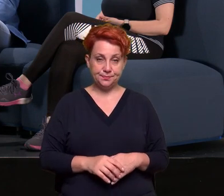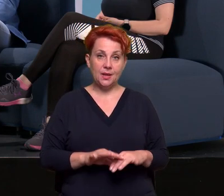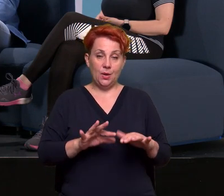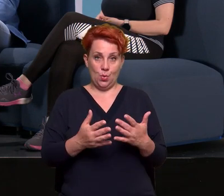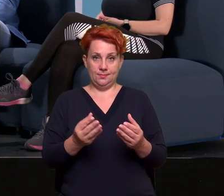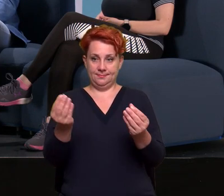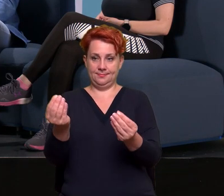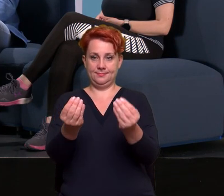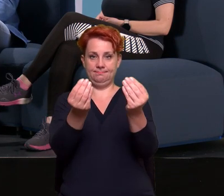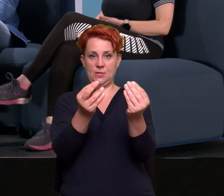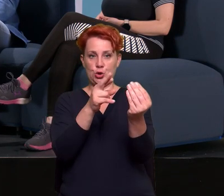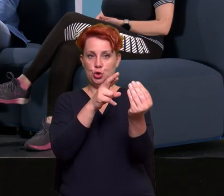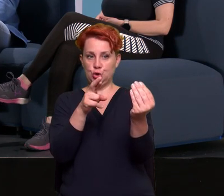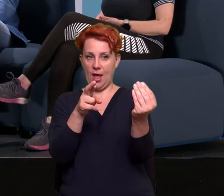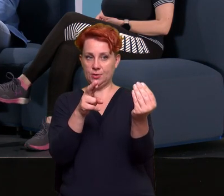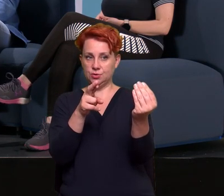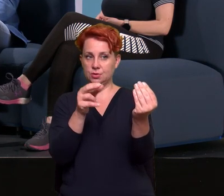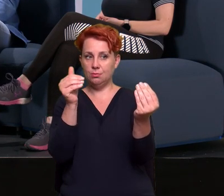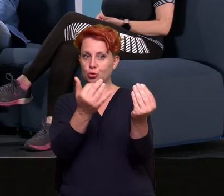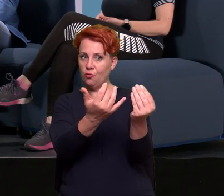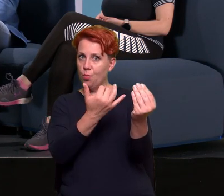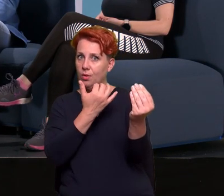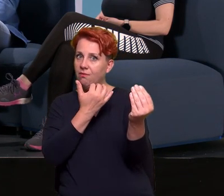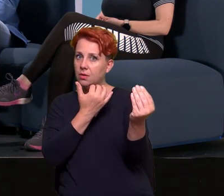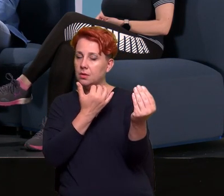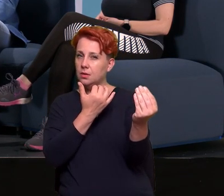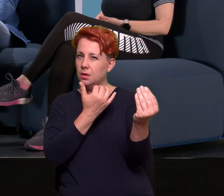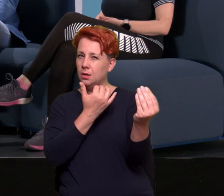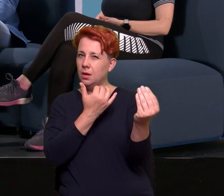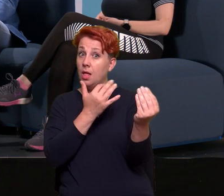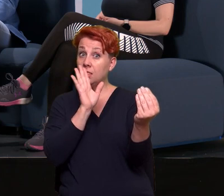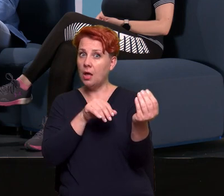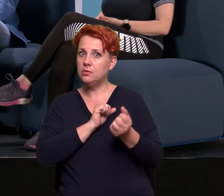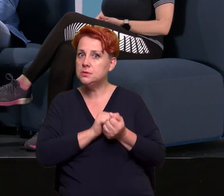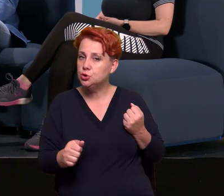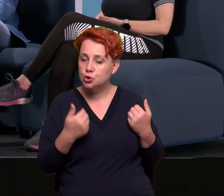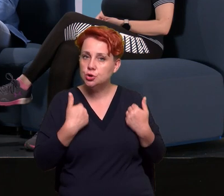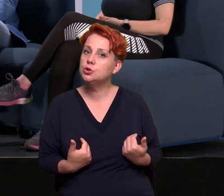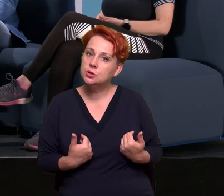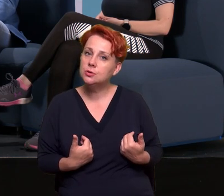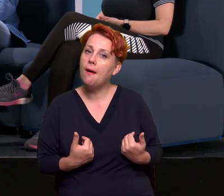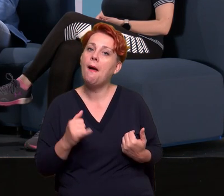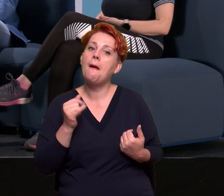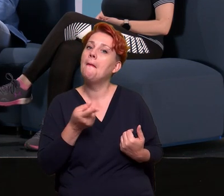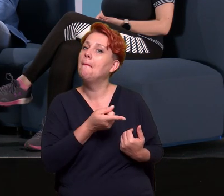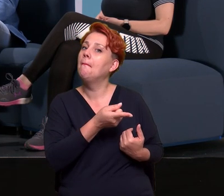przedmiot może na nas oddziaływać, nawet powiedziałabym, że destrukcyjnie. Jak